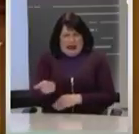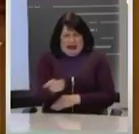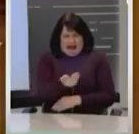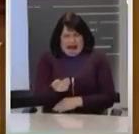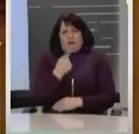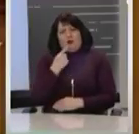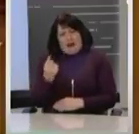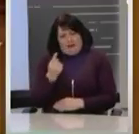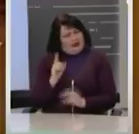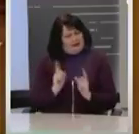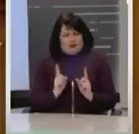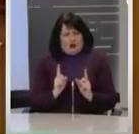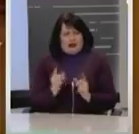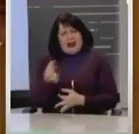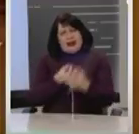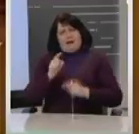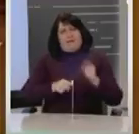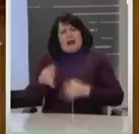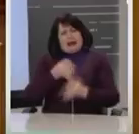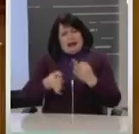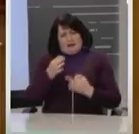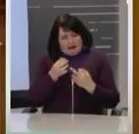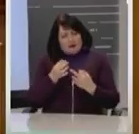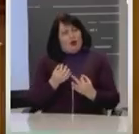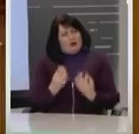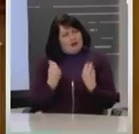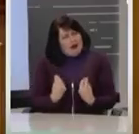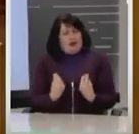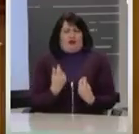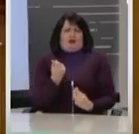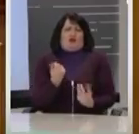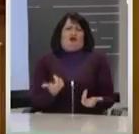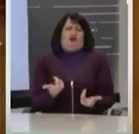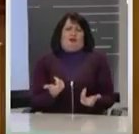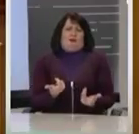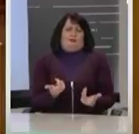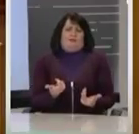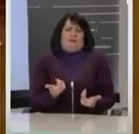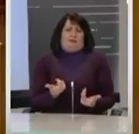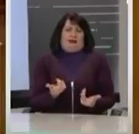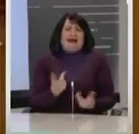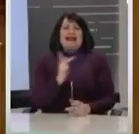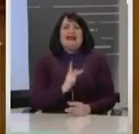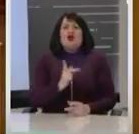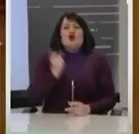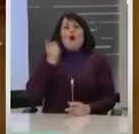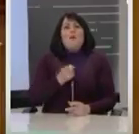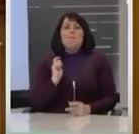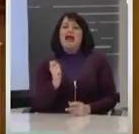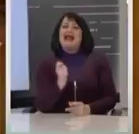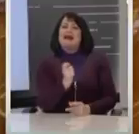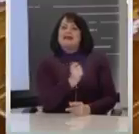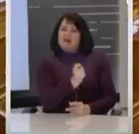όπως άκουσα από κάποιους που ανέβηκαν σε αυτό το βήμα. Η απόδοση του κοινωνικού μερίσματος φέτος,